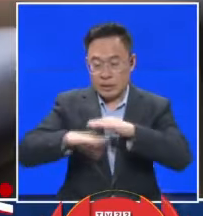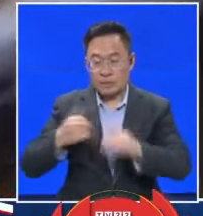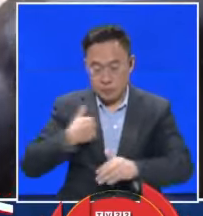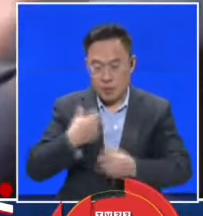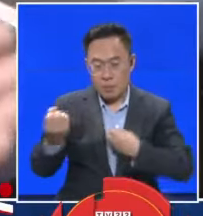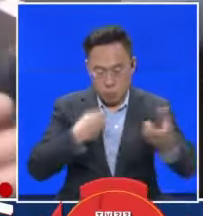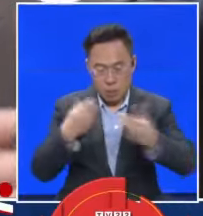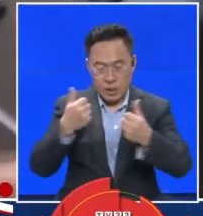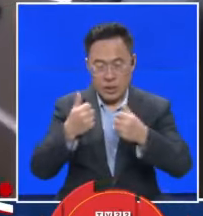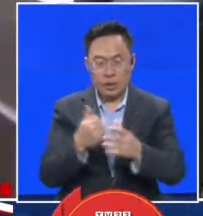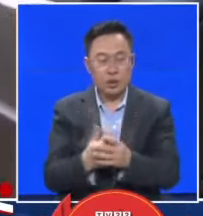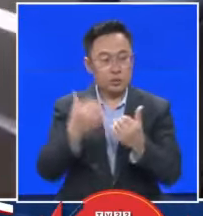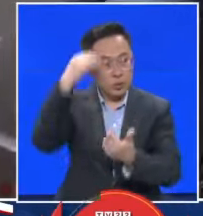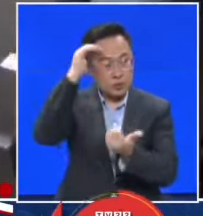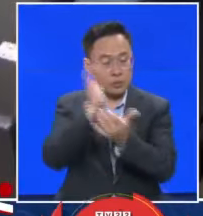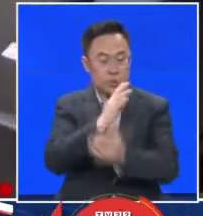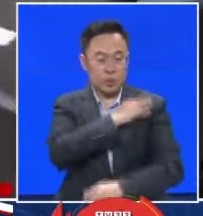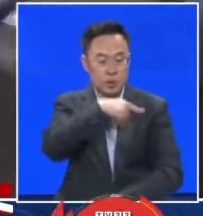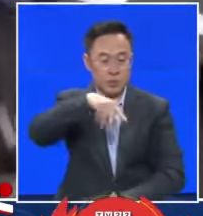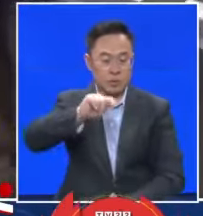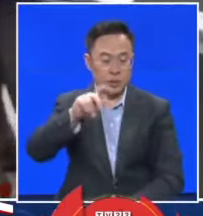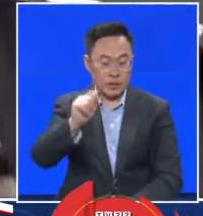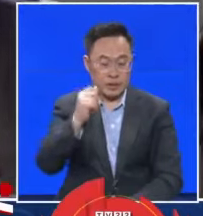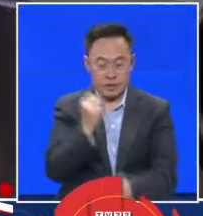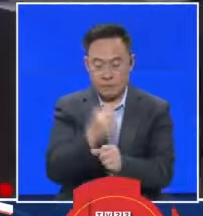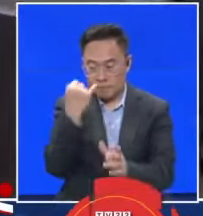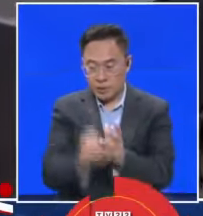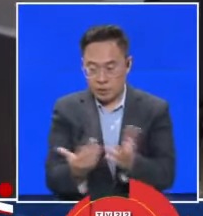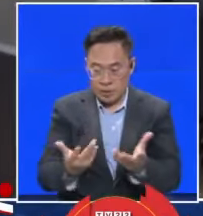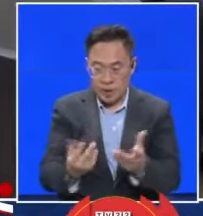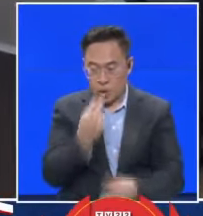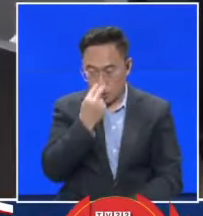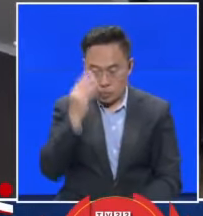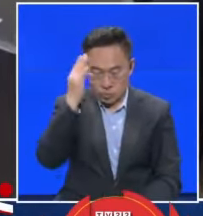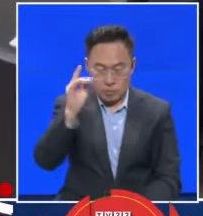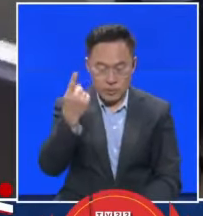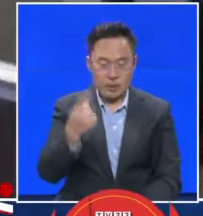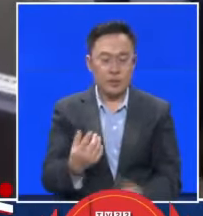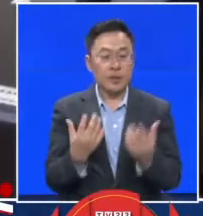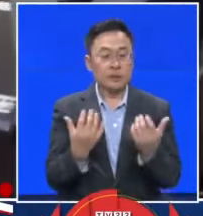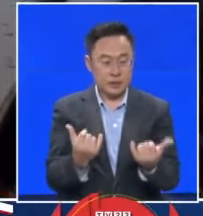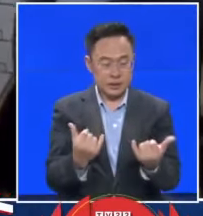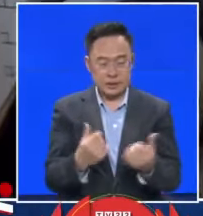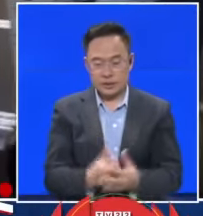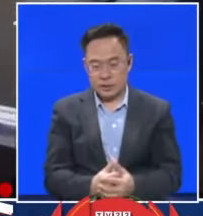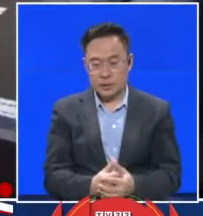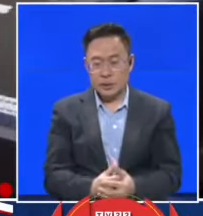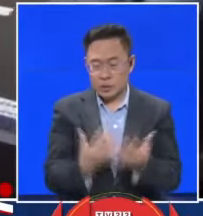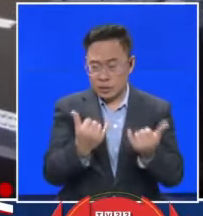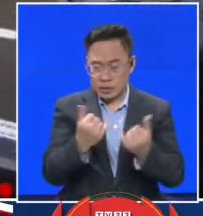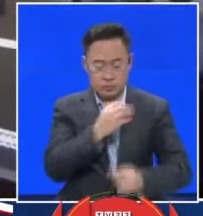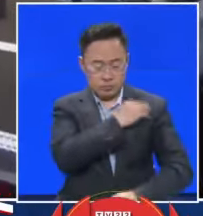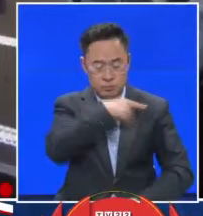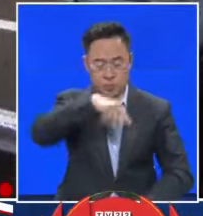ตรวจสอบพฤติกรรมของผู้ถูกร้องตอนนี้มันอยู่ในกระบวนการแล้วนะคะแล้วเบื้องต้นทางพลตำรวจโทอัครเดชบอกเลยจริงๆเนี่ย